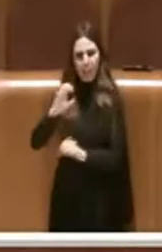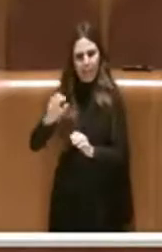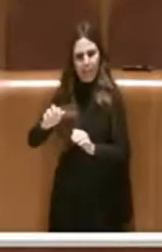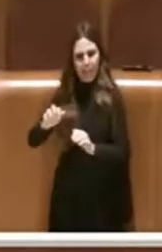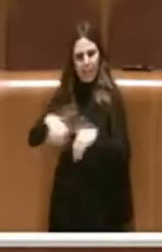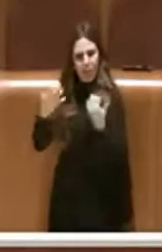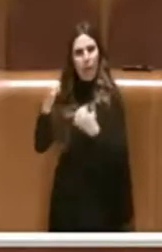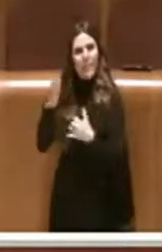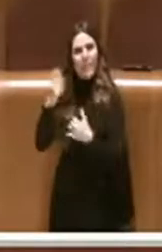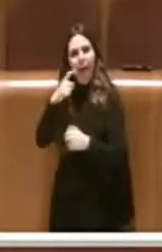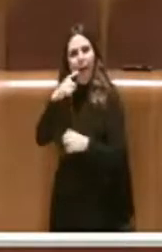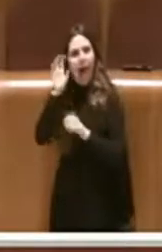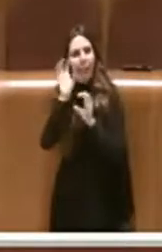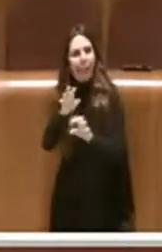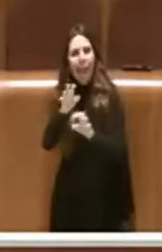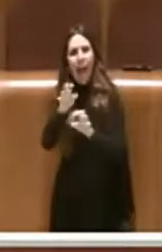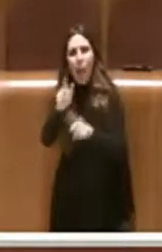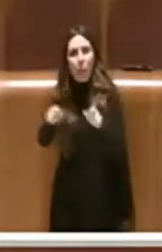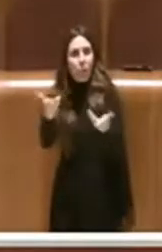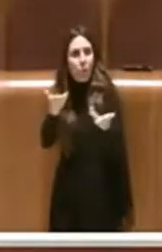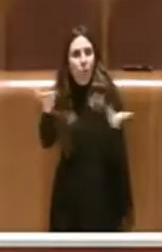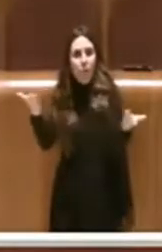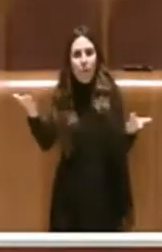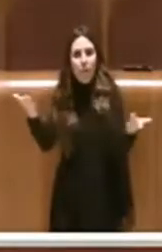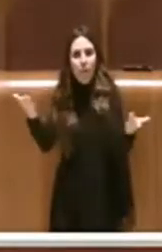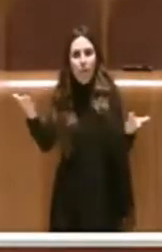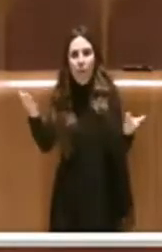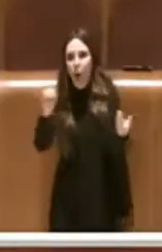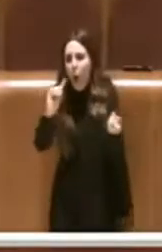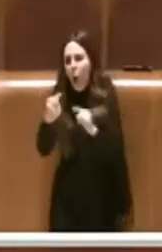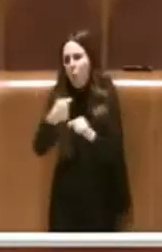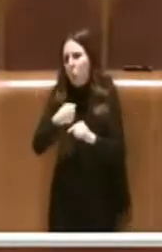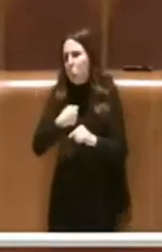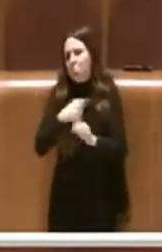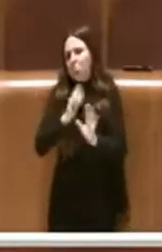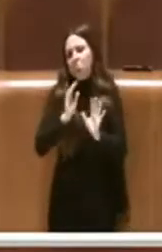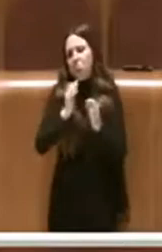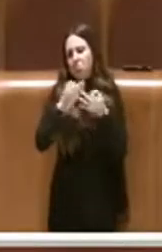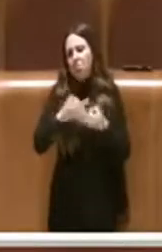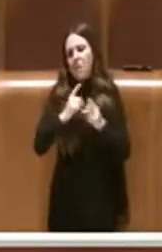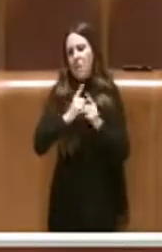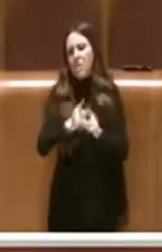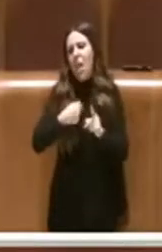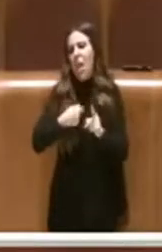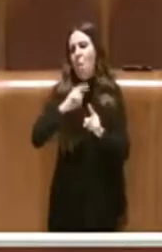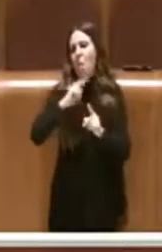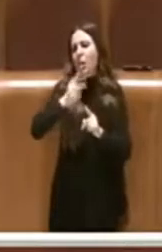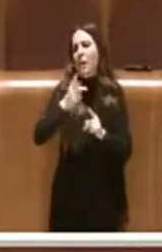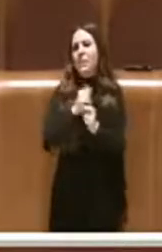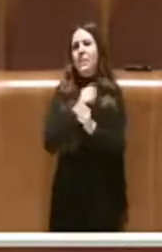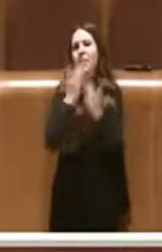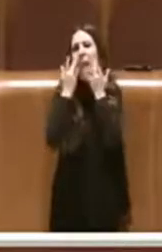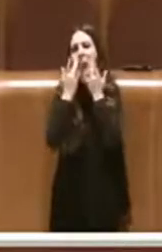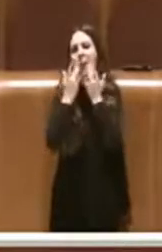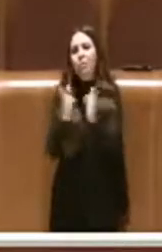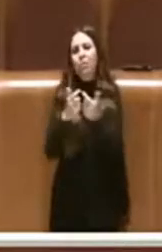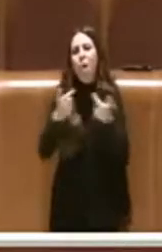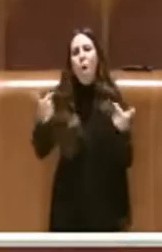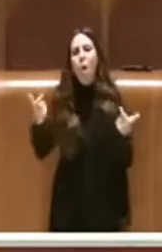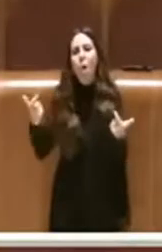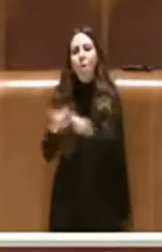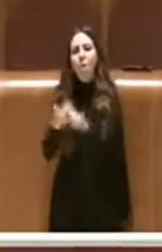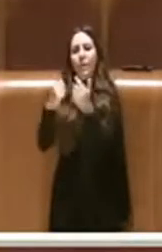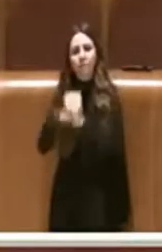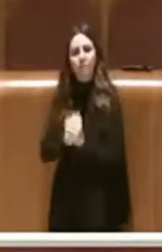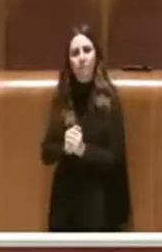avessi fatto degli attacchi a nessuno, invece mi stavo tenendo al merito e a rispondere al Comitato e dunque stavo dicendo